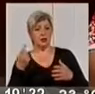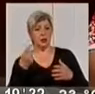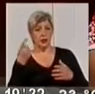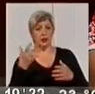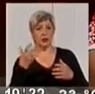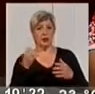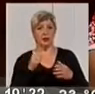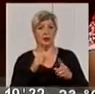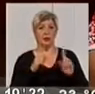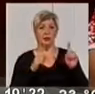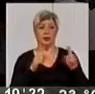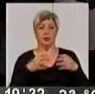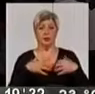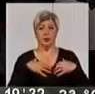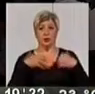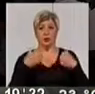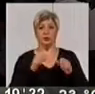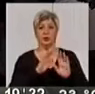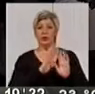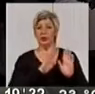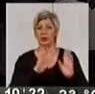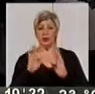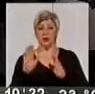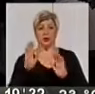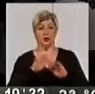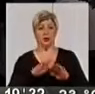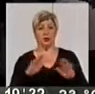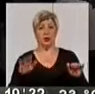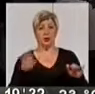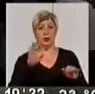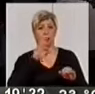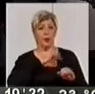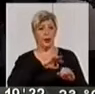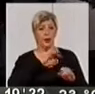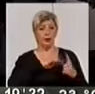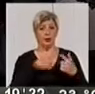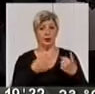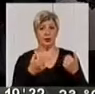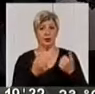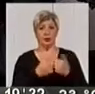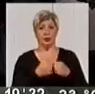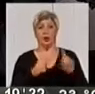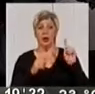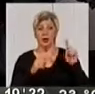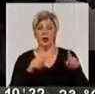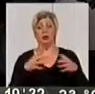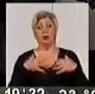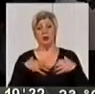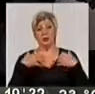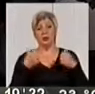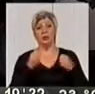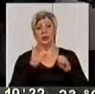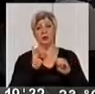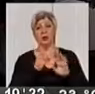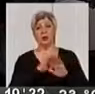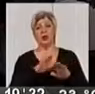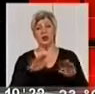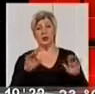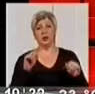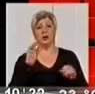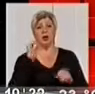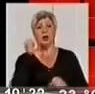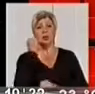діти пільгових категорій. Це путівки ці закупляють місцеві органи влади. Угу. Але там оздоровлюються діти і